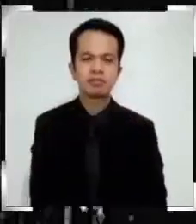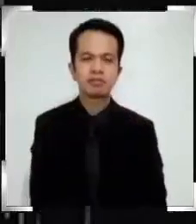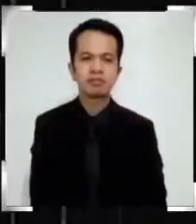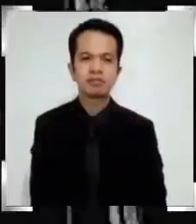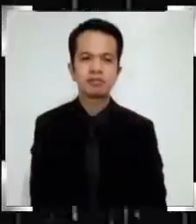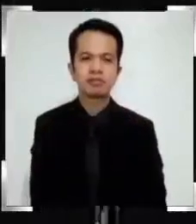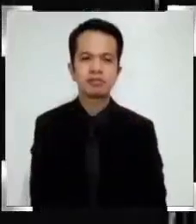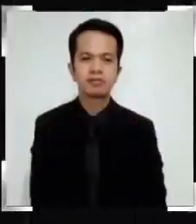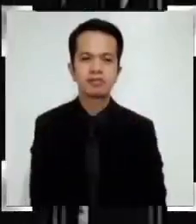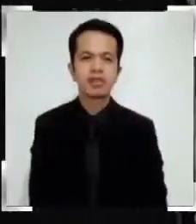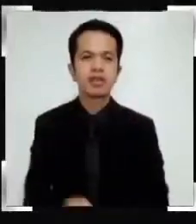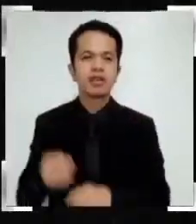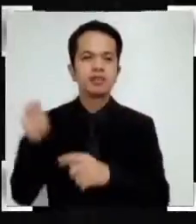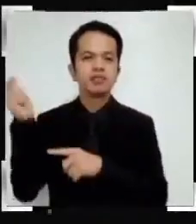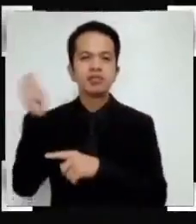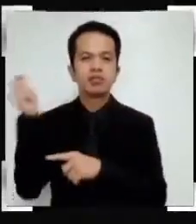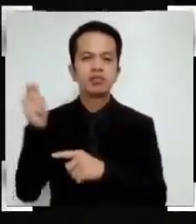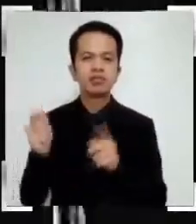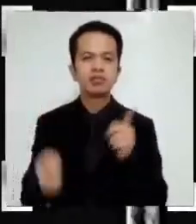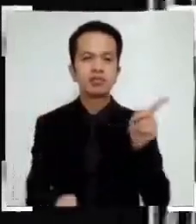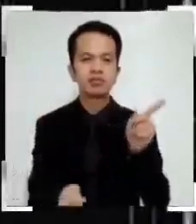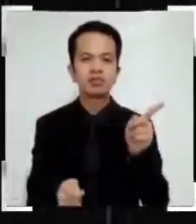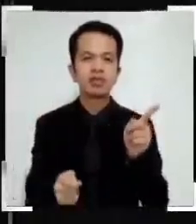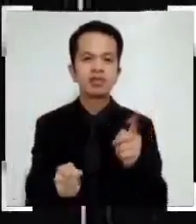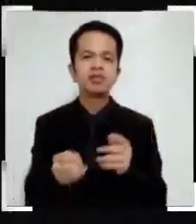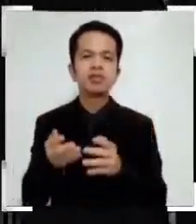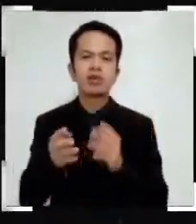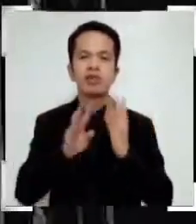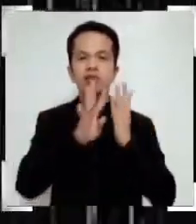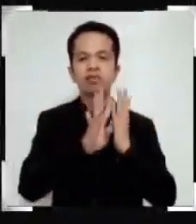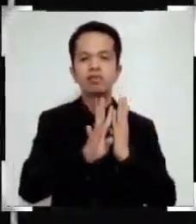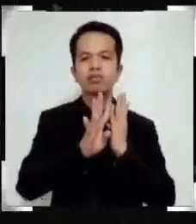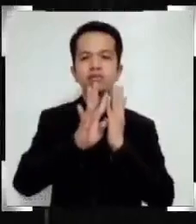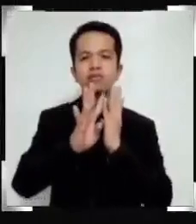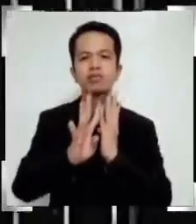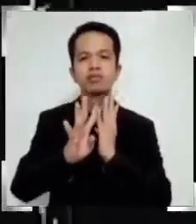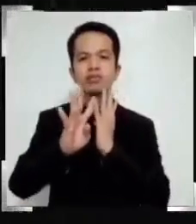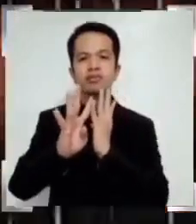Hangad namin na maging masaya ka at matagumpay sa iyong susunod na field of